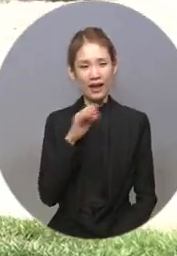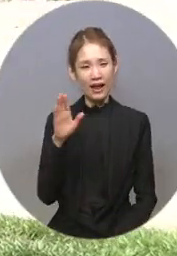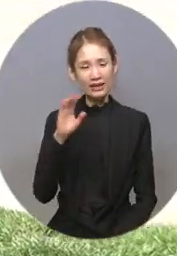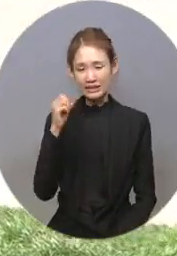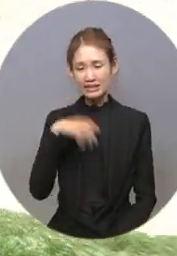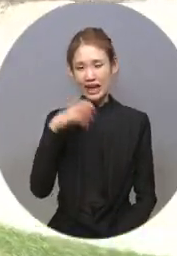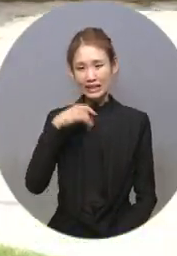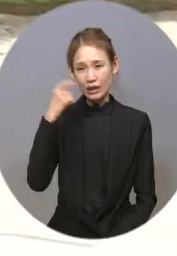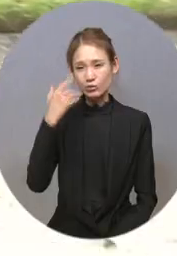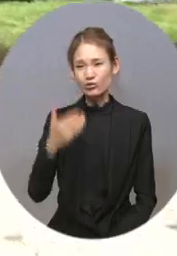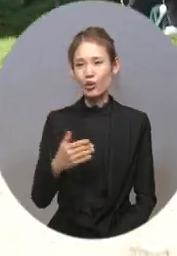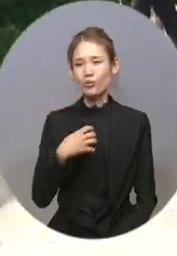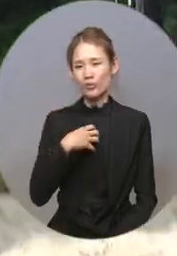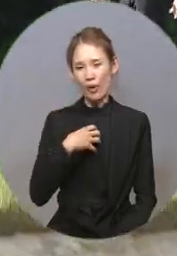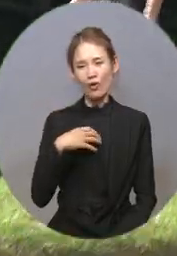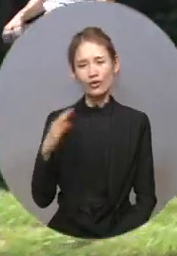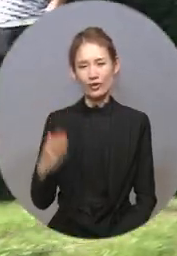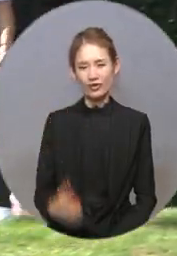거야. 걱정돼서.